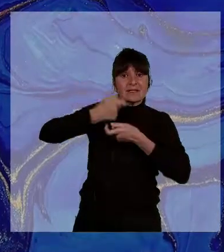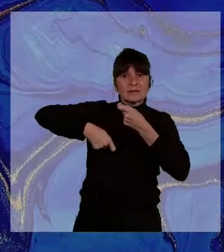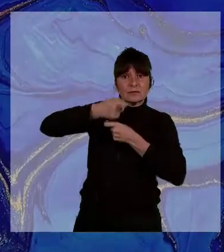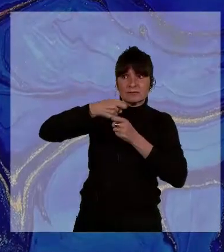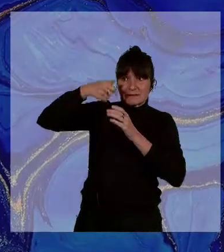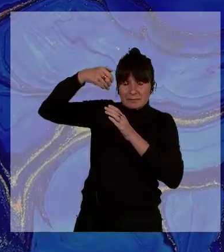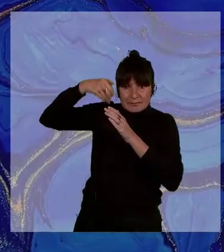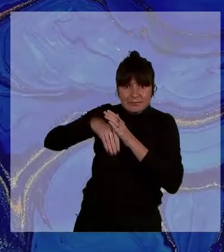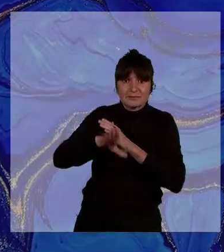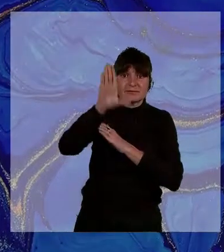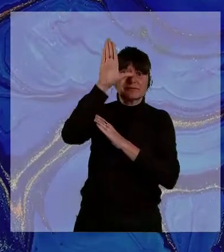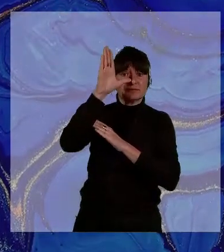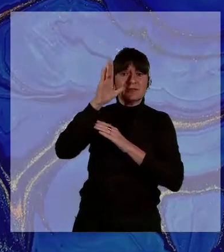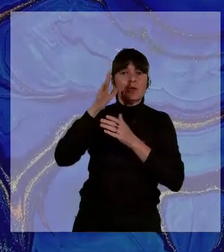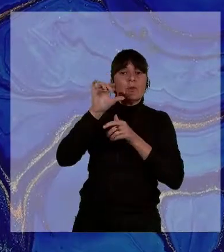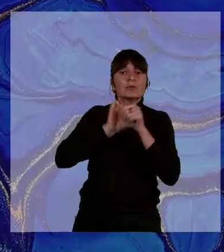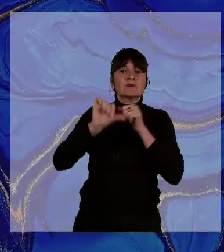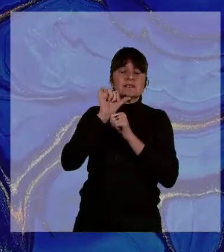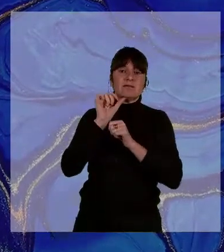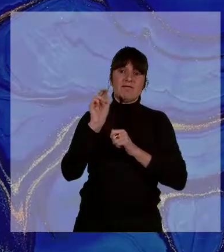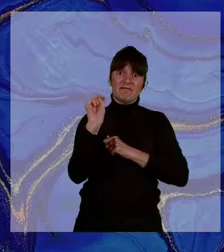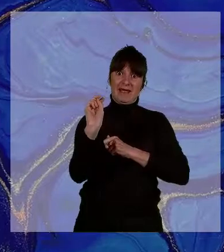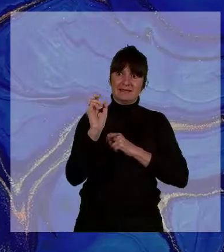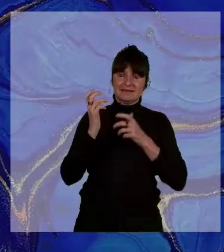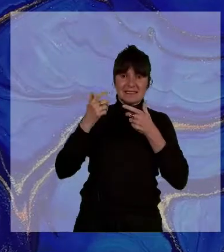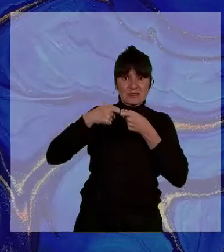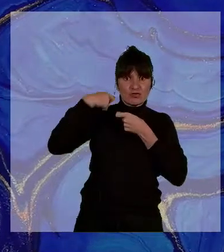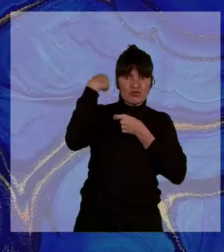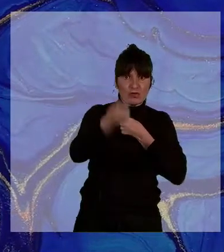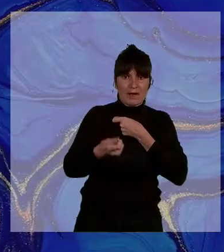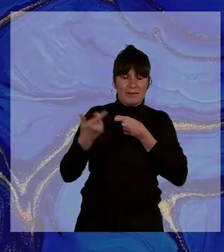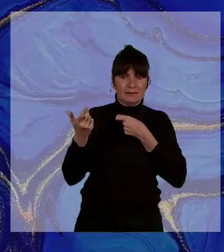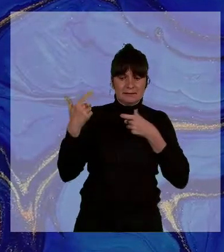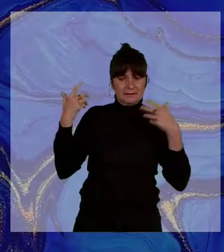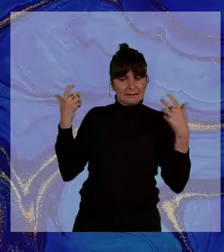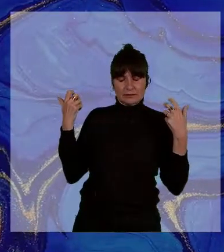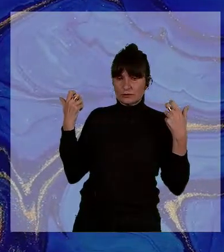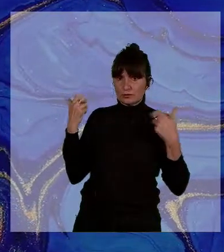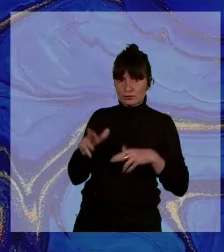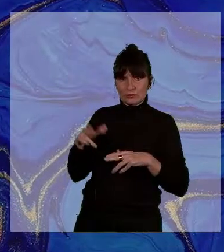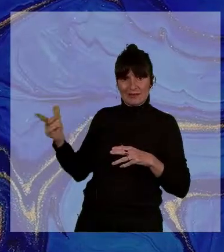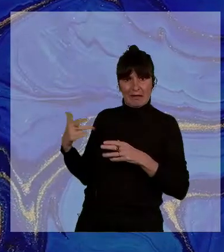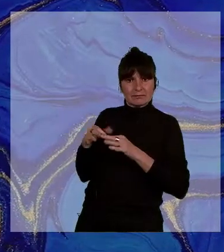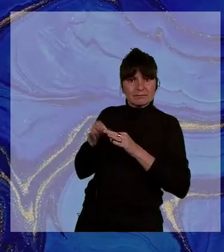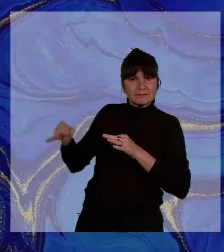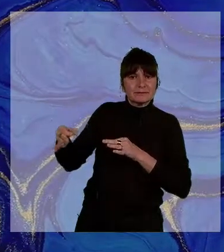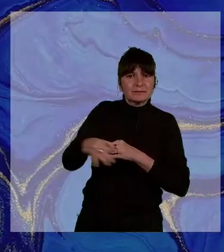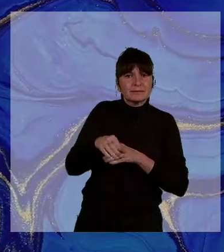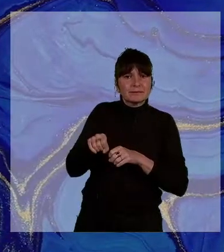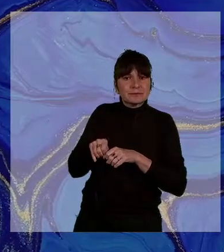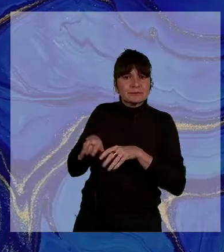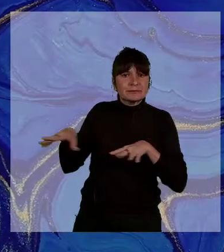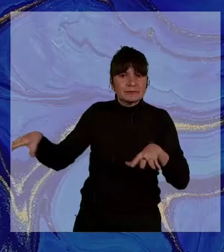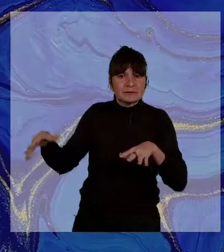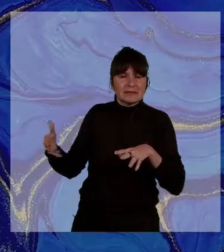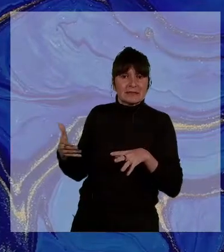et verte. Nous sommes convaincus que la pandémie a un lien avec l'urgence climatique et elle s'ajoute à